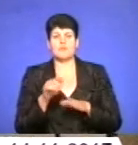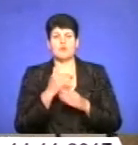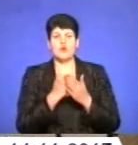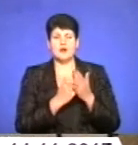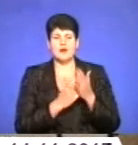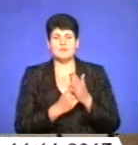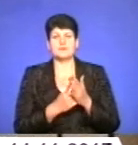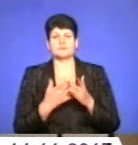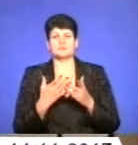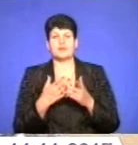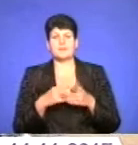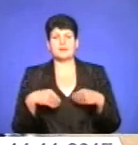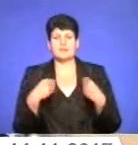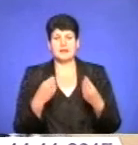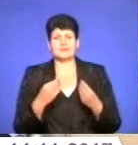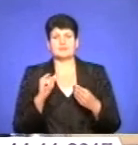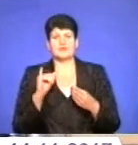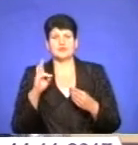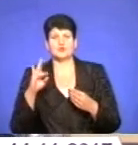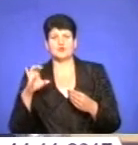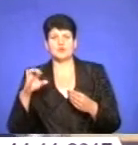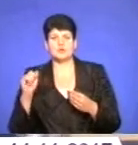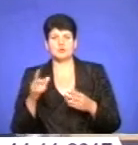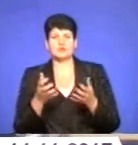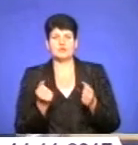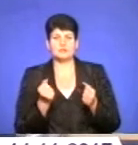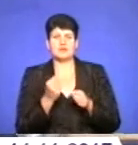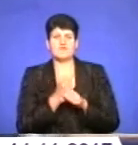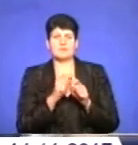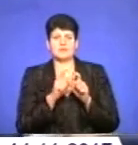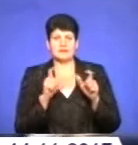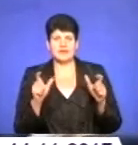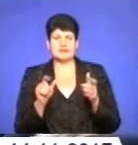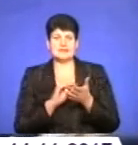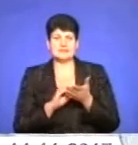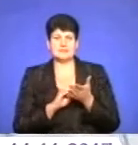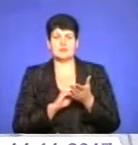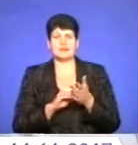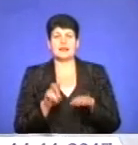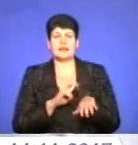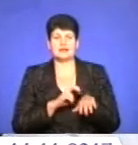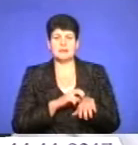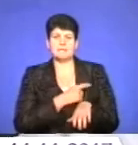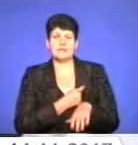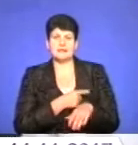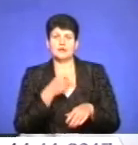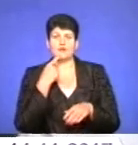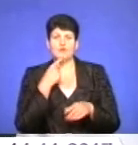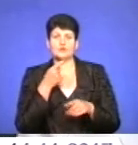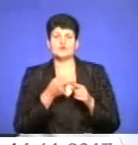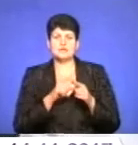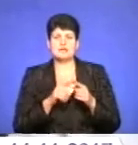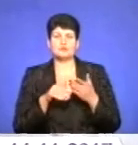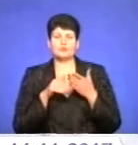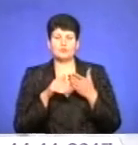реімбурсації препаратів інсуліну, тобто пацієнти отримуватимуть його в аптеках за рецептами лікарів-ендокринологів. Медики зауважують, що значно